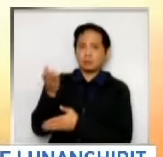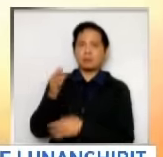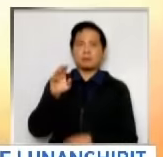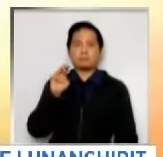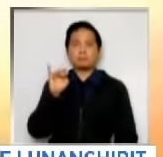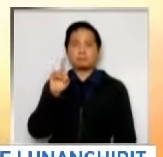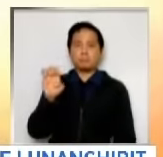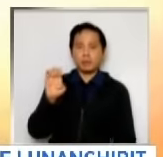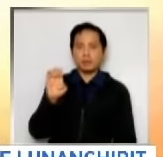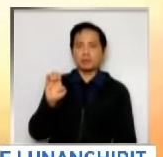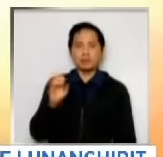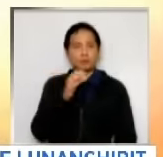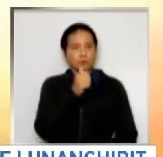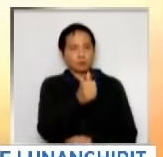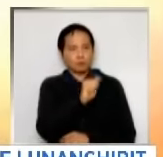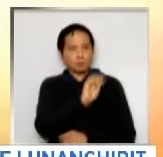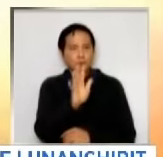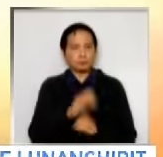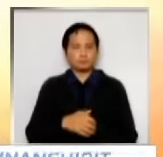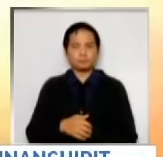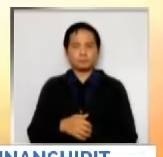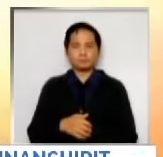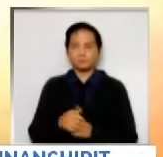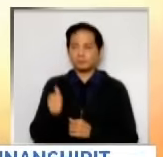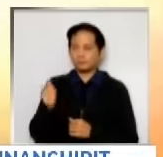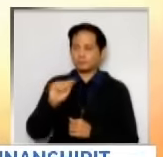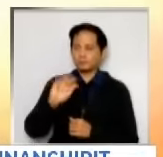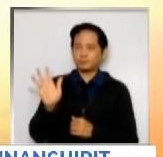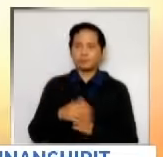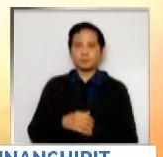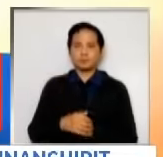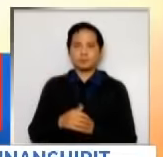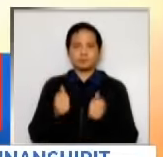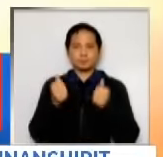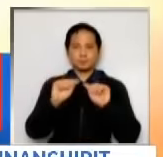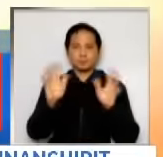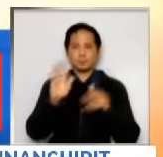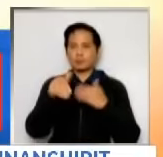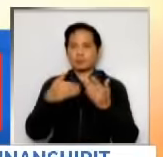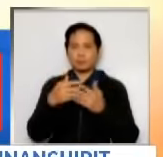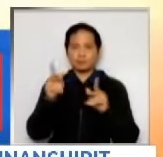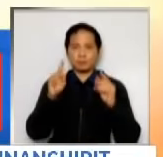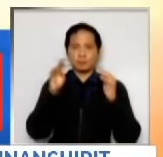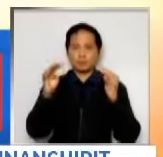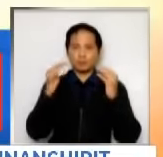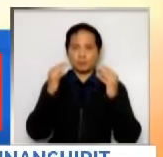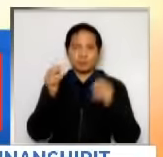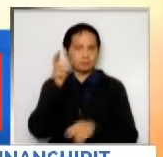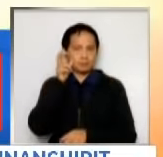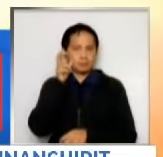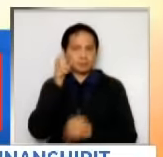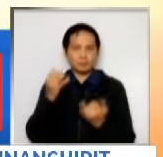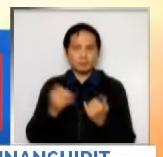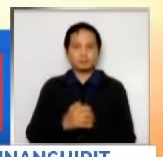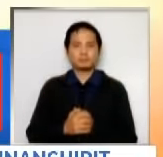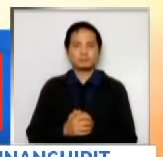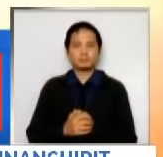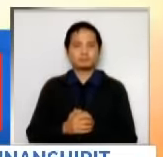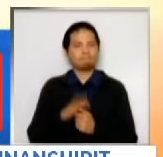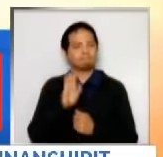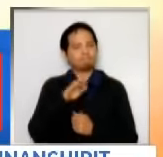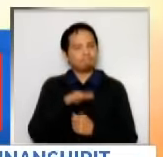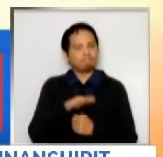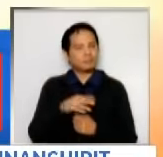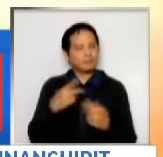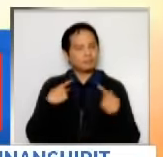Pastor. Magandang umaga po, Sir Egan, at magandang umaga po sa lahat ng nanonood at nakikinig sa atin ngayon. Ito na po yung problema, no? Paano natin